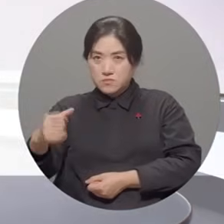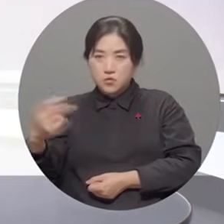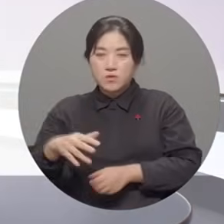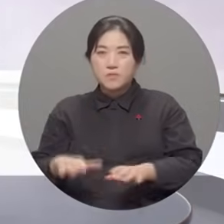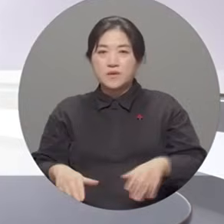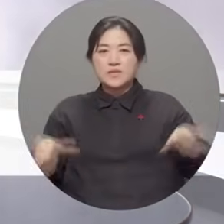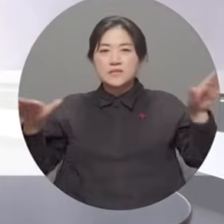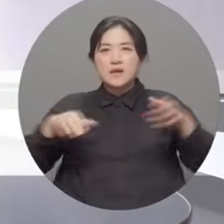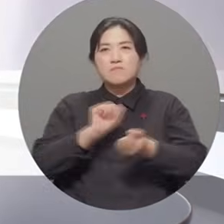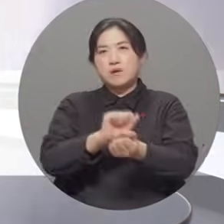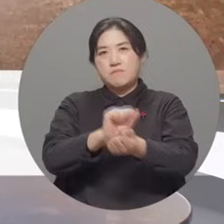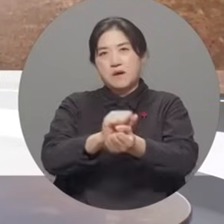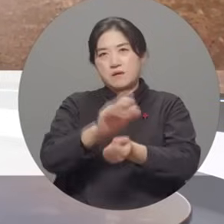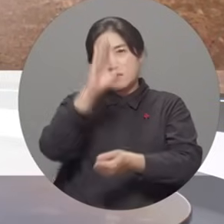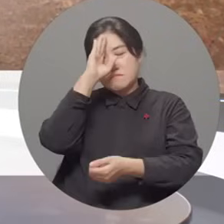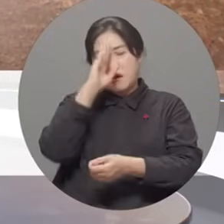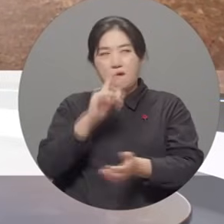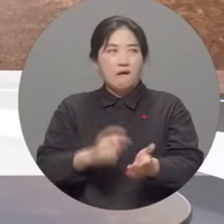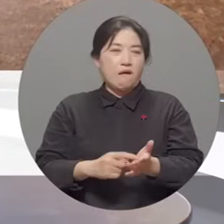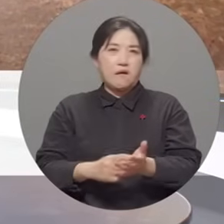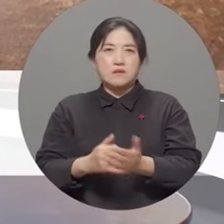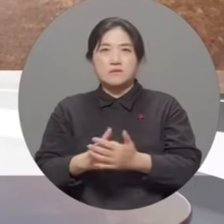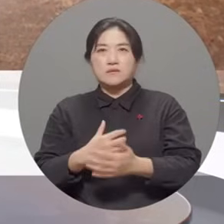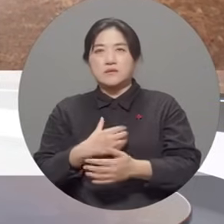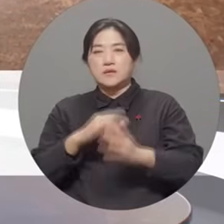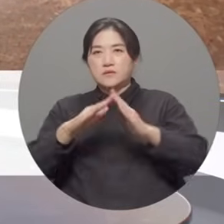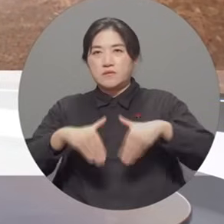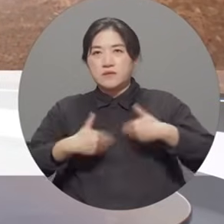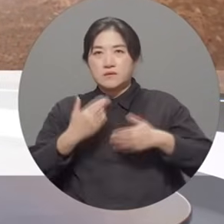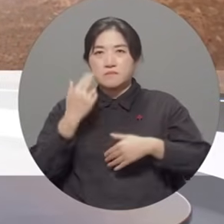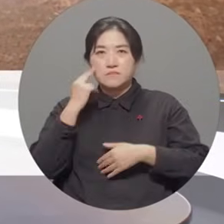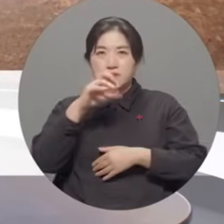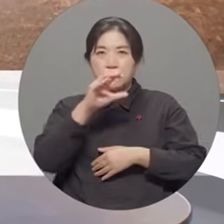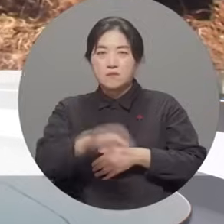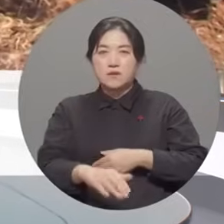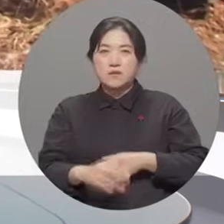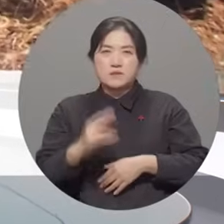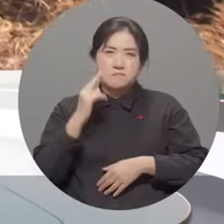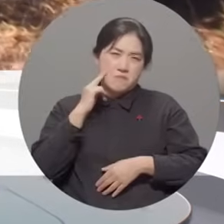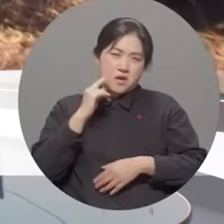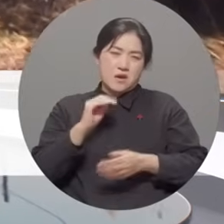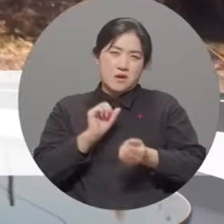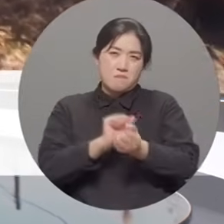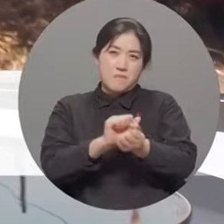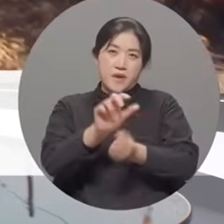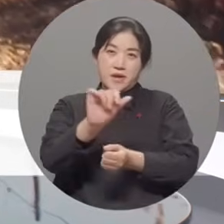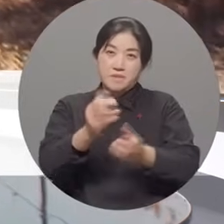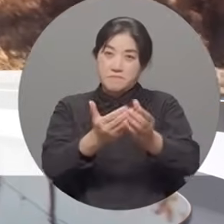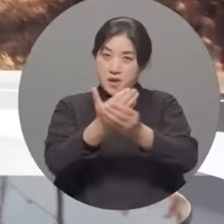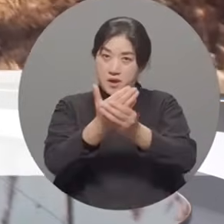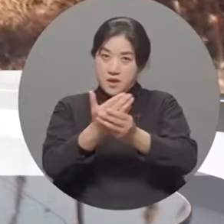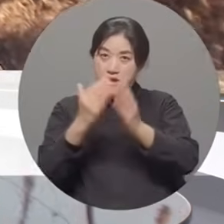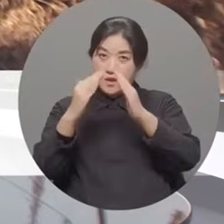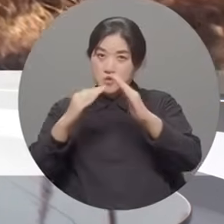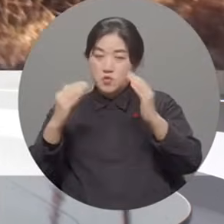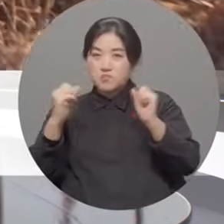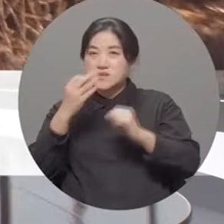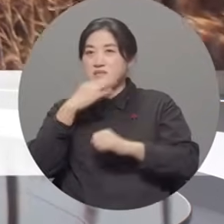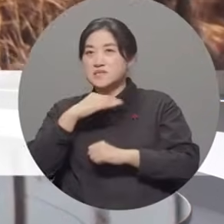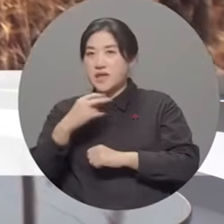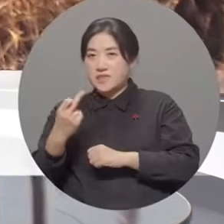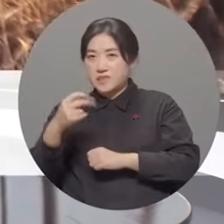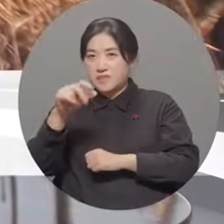조류 인플루엔자가 비상입니다. 전남 지역에서 고병원성 AI가 잇따라 발생한 데 이어서 전북 익산에 있는